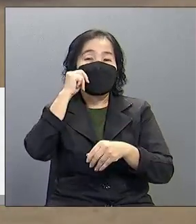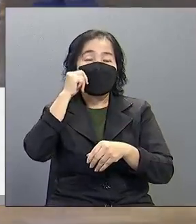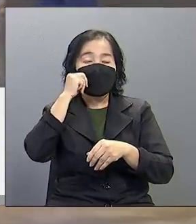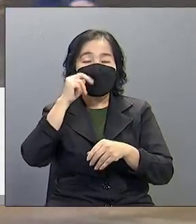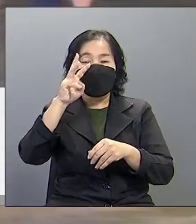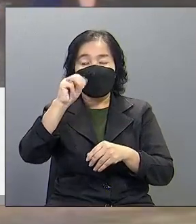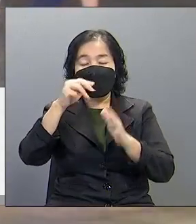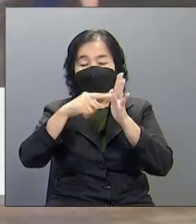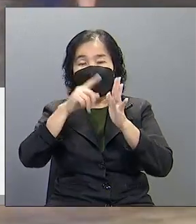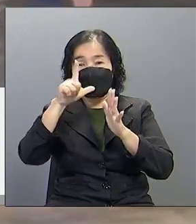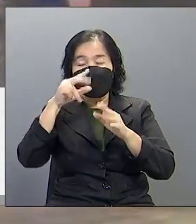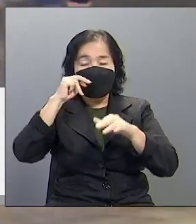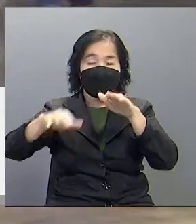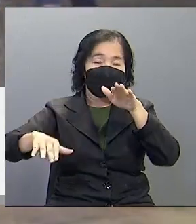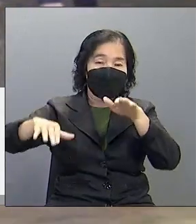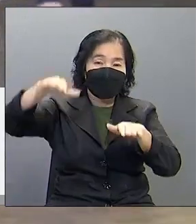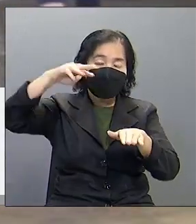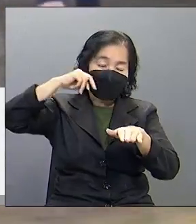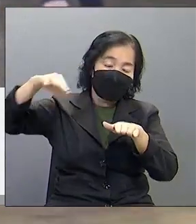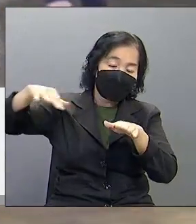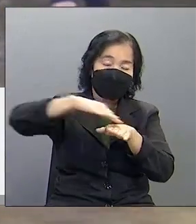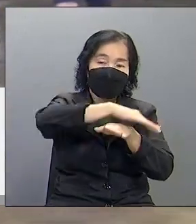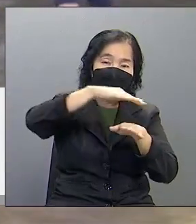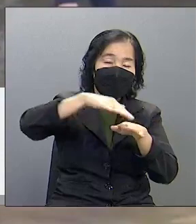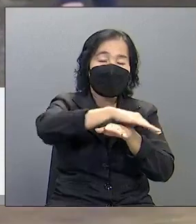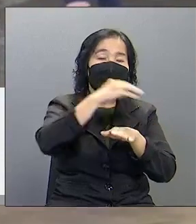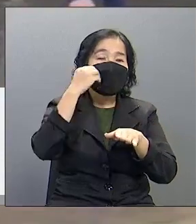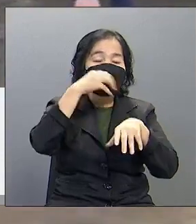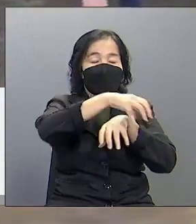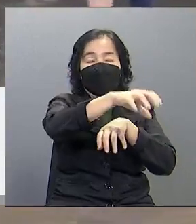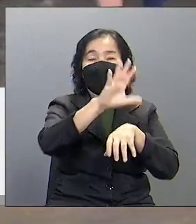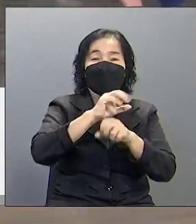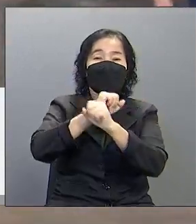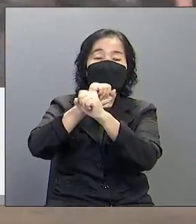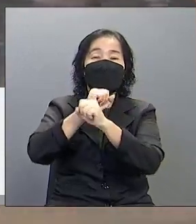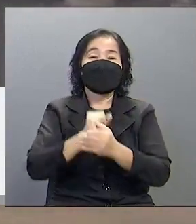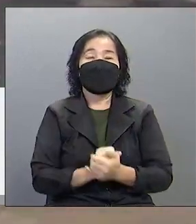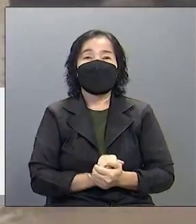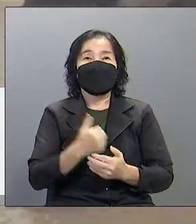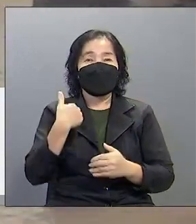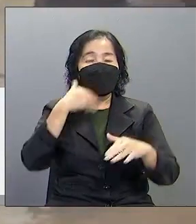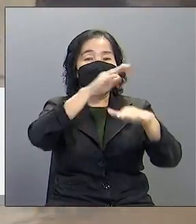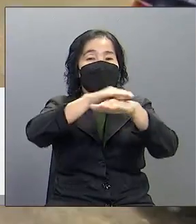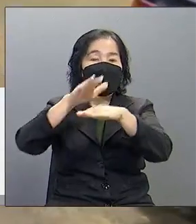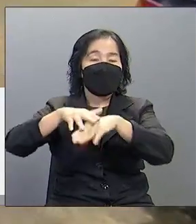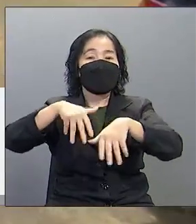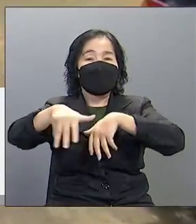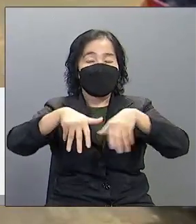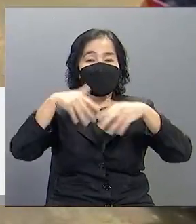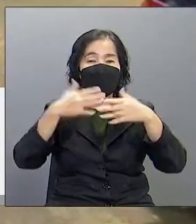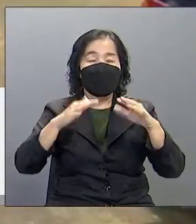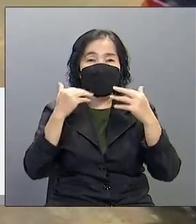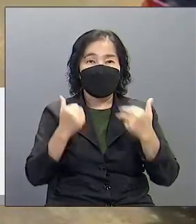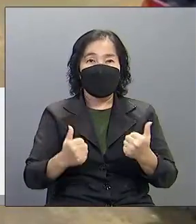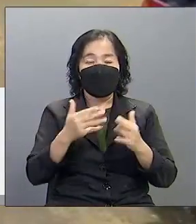มลสูงขึ้นหลายเข้าทวมบานเรือนบริเวณนางเกลาวเกืบพักัวเรือนมีการแจ้งเตือนประยงประชาชนช่งนี้ไป